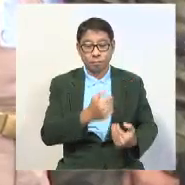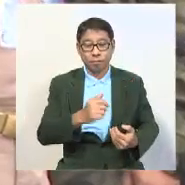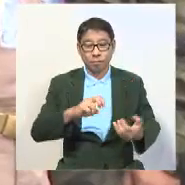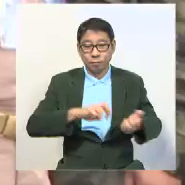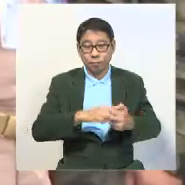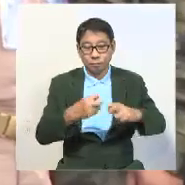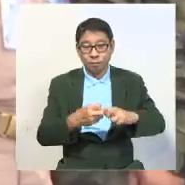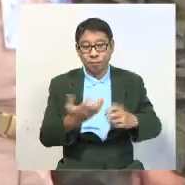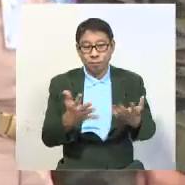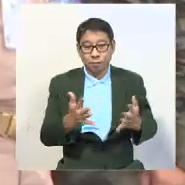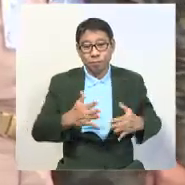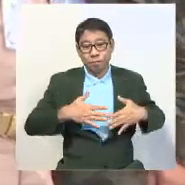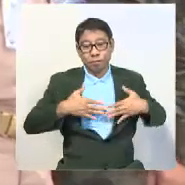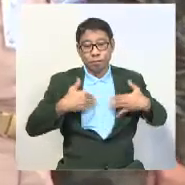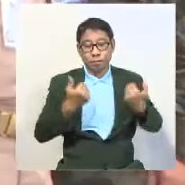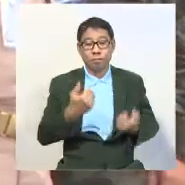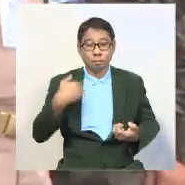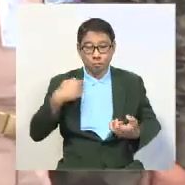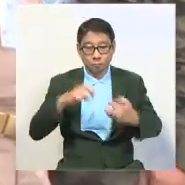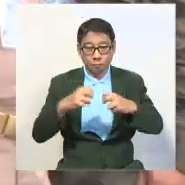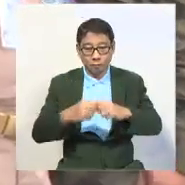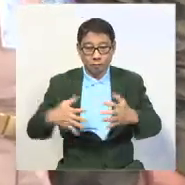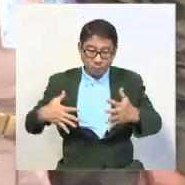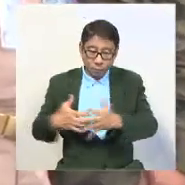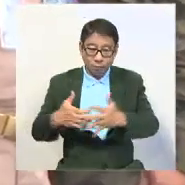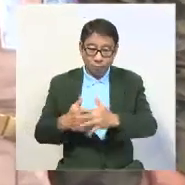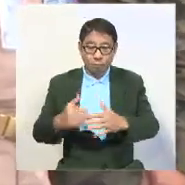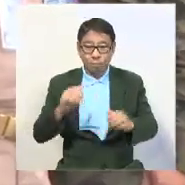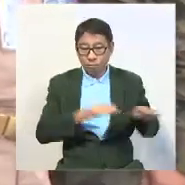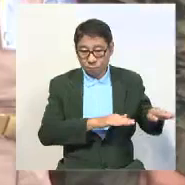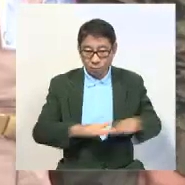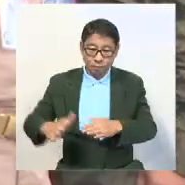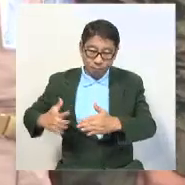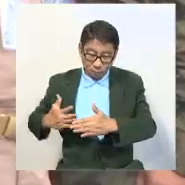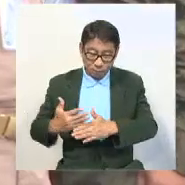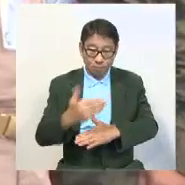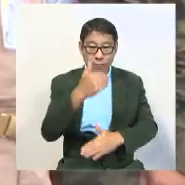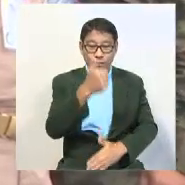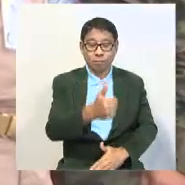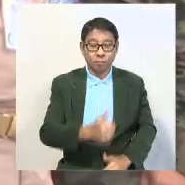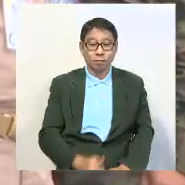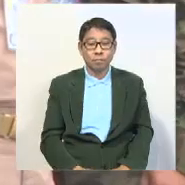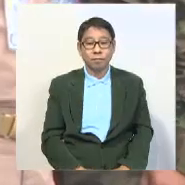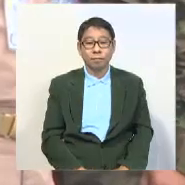กิดขึ้นก็ดีไปแต่ถ้ามันเกิดเราก็พร้อมที่จะปฏิบัติหน้าที่นะอย่างรวดเร็วนะครับ